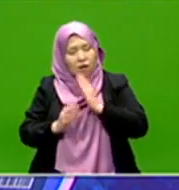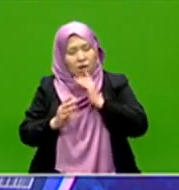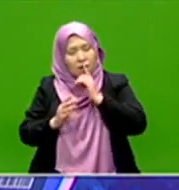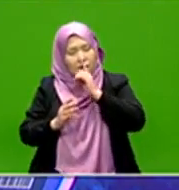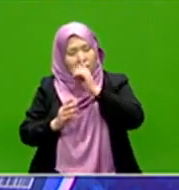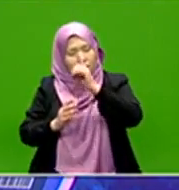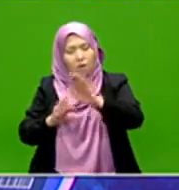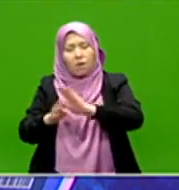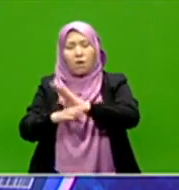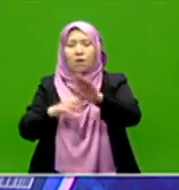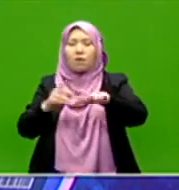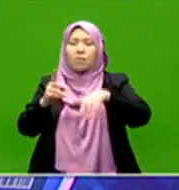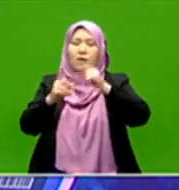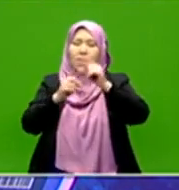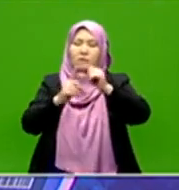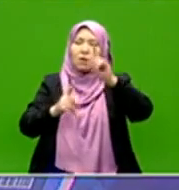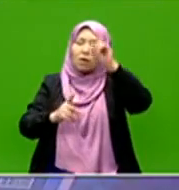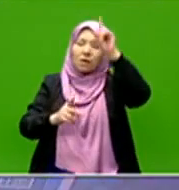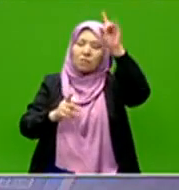Sadaqallahul